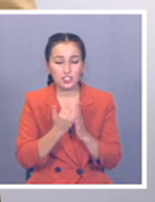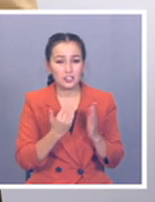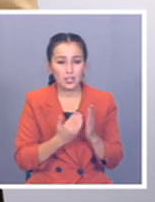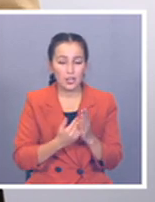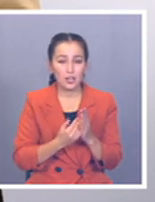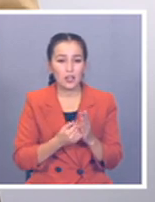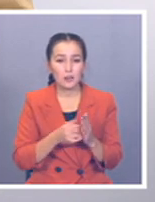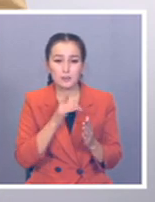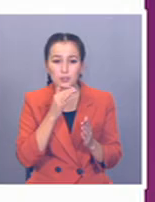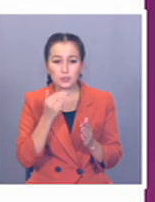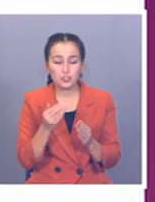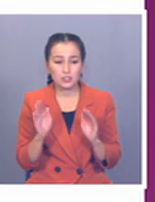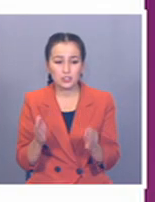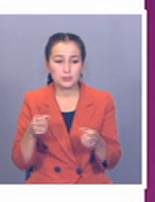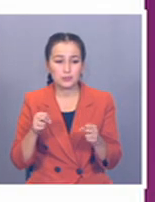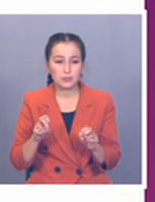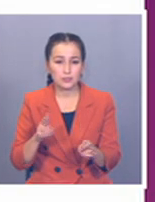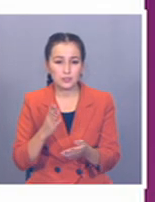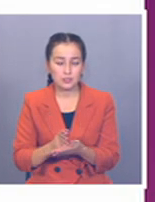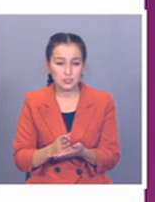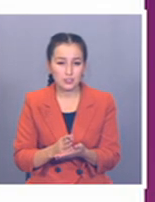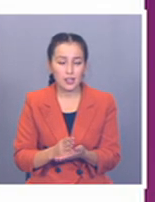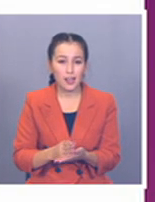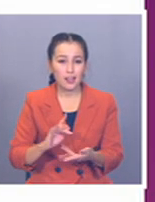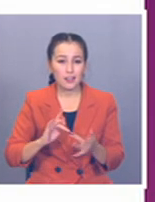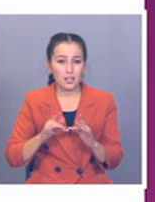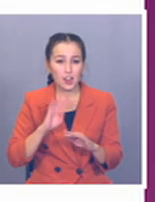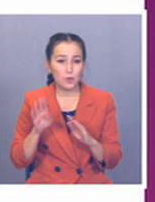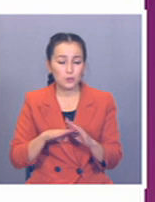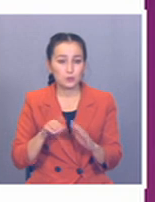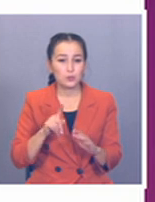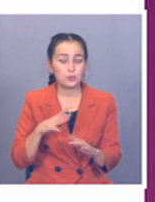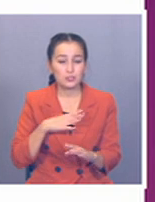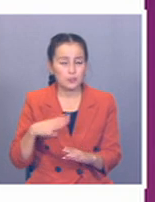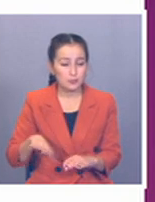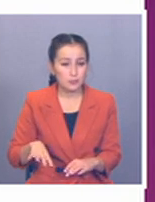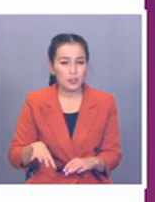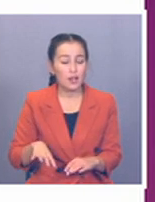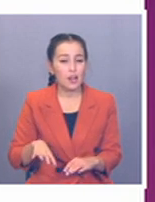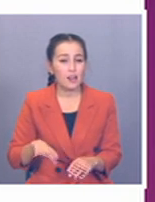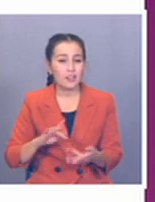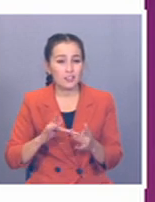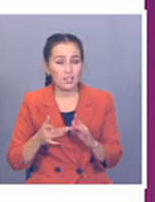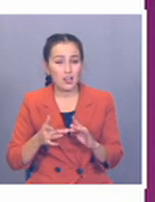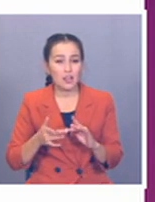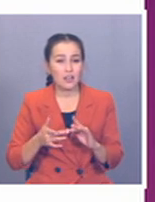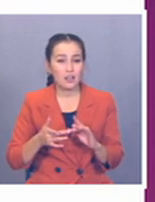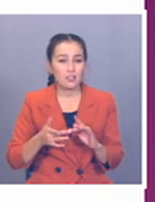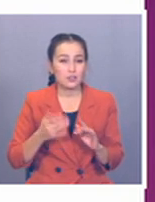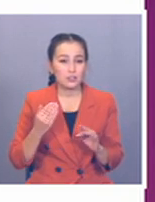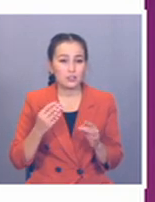уақыт шектелген. Интернетке тәуелділікті болдырмау үшін интернеттегі әлеуметтік желіден